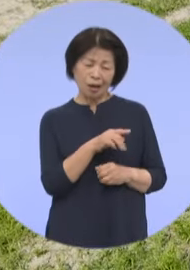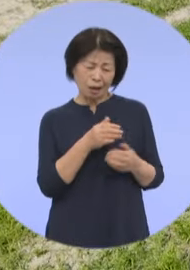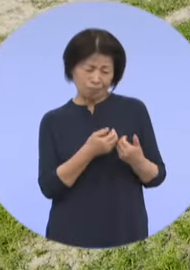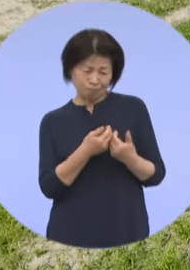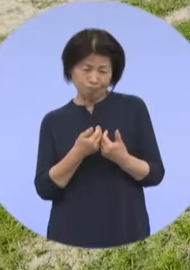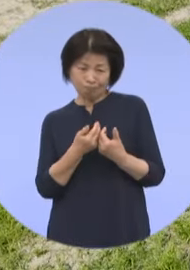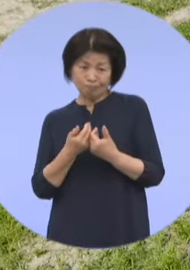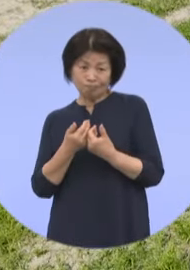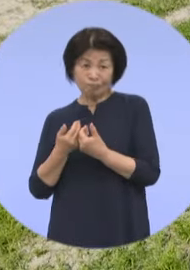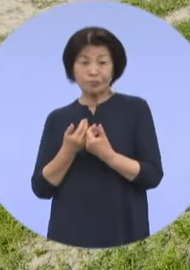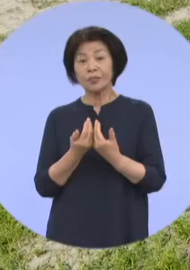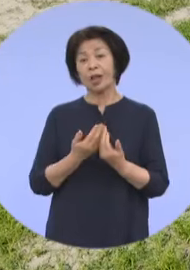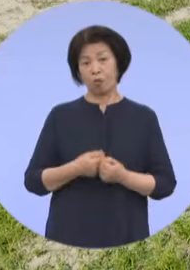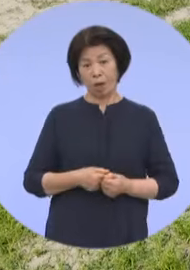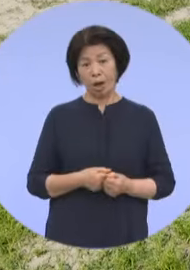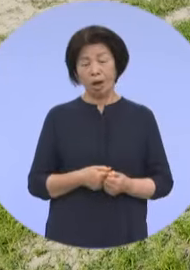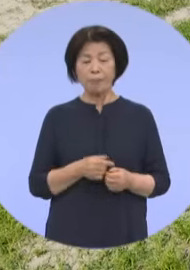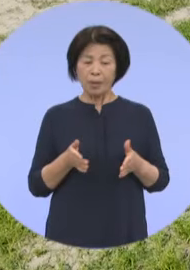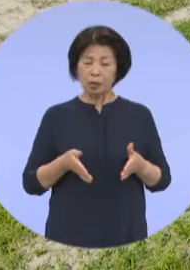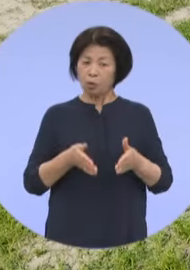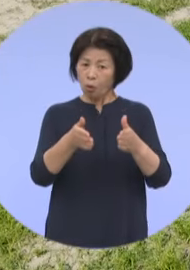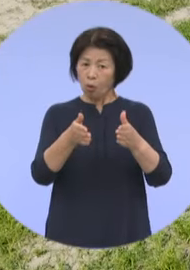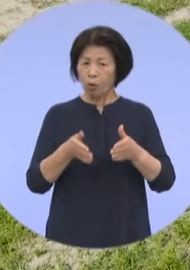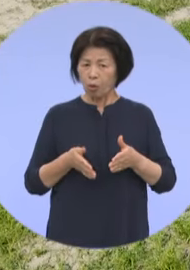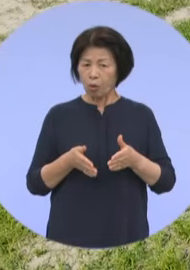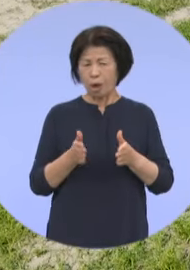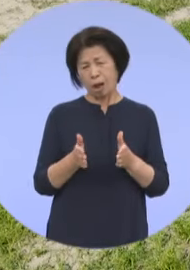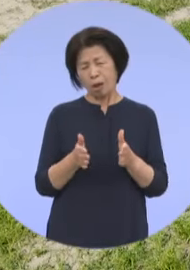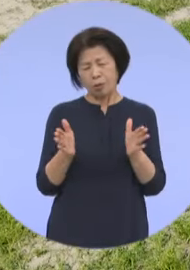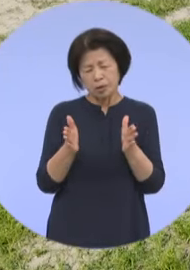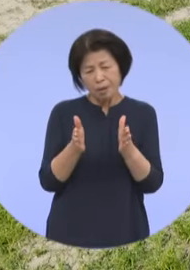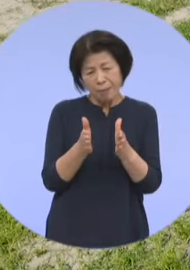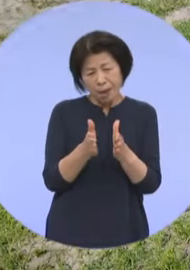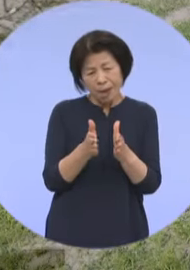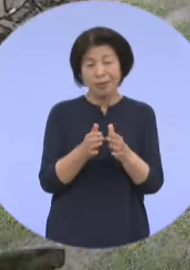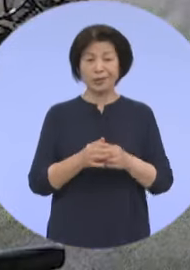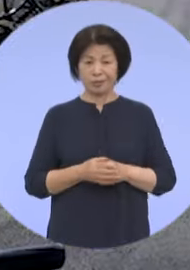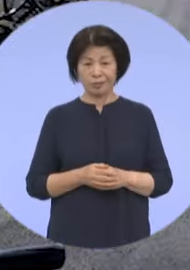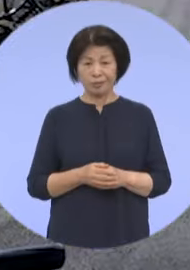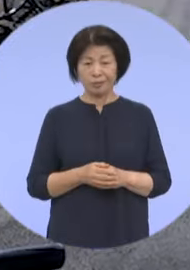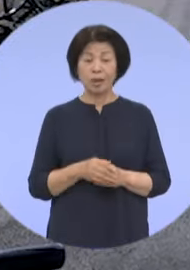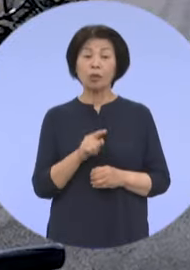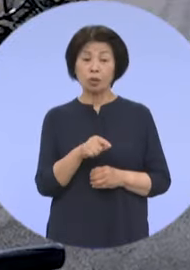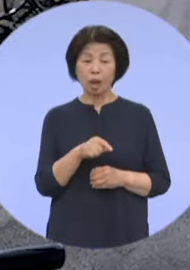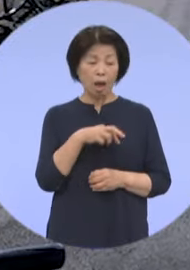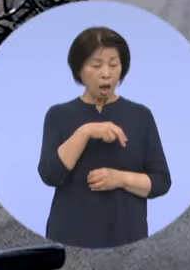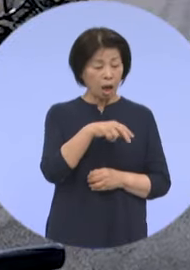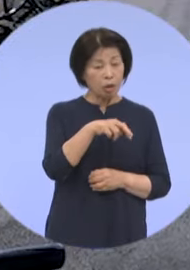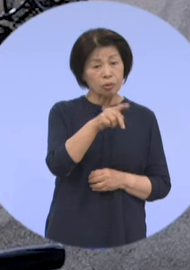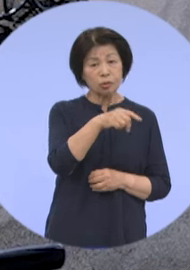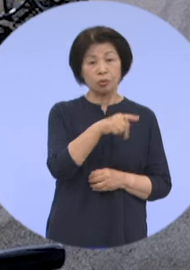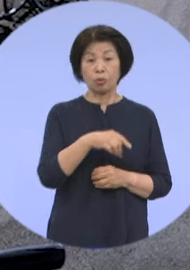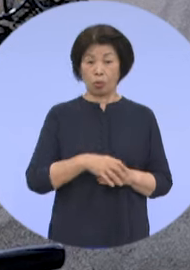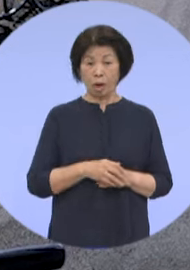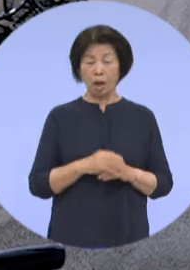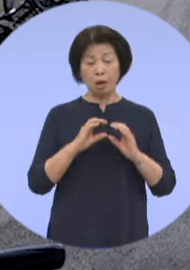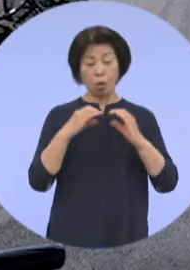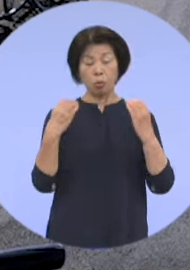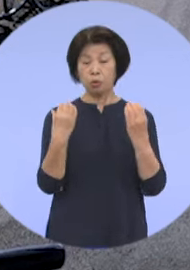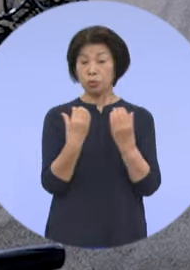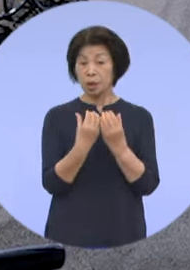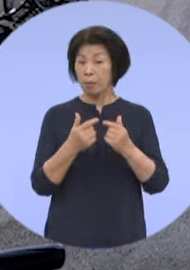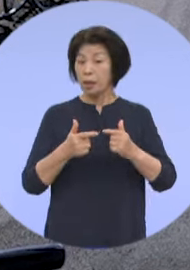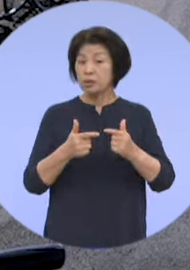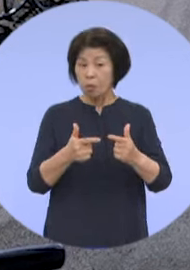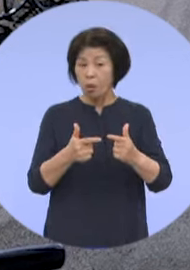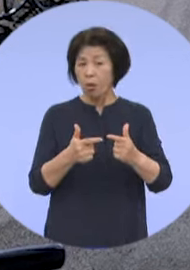をするとか、道路の道幅がですね狭くて、そのコミュニティバスをこう入れようとして